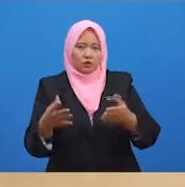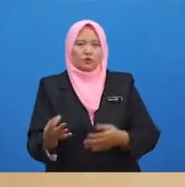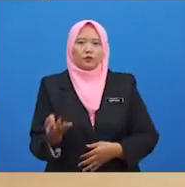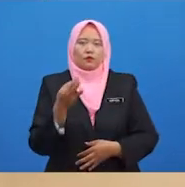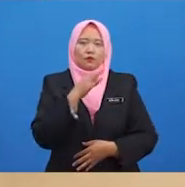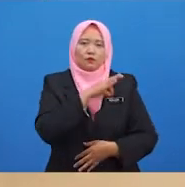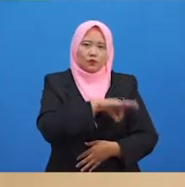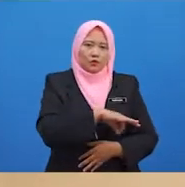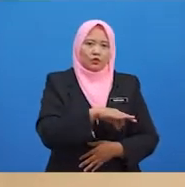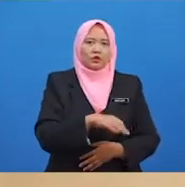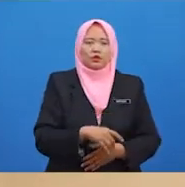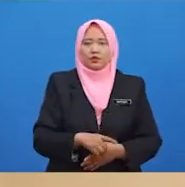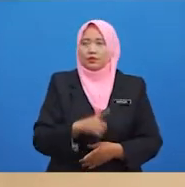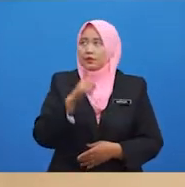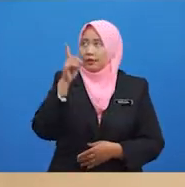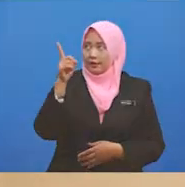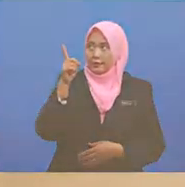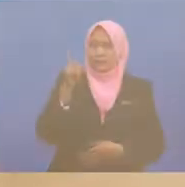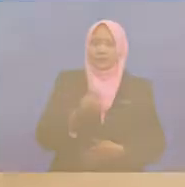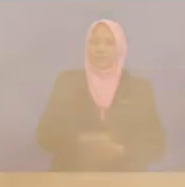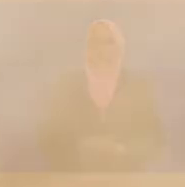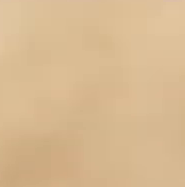cikgu sediakan ini.